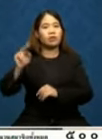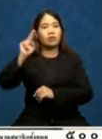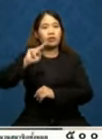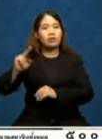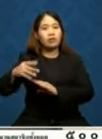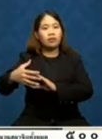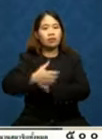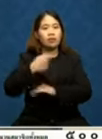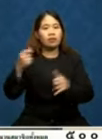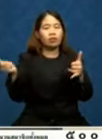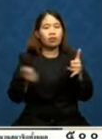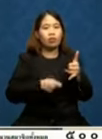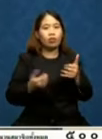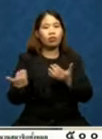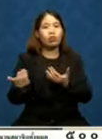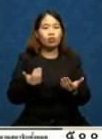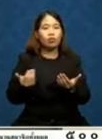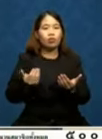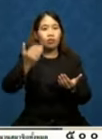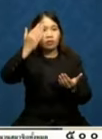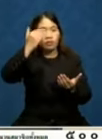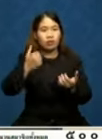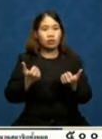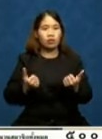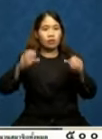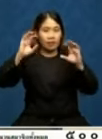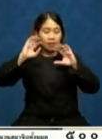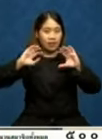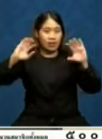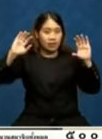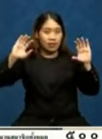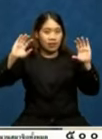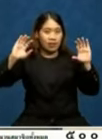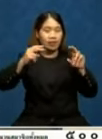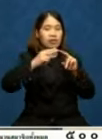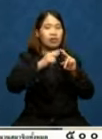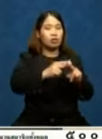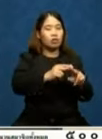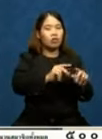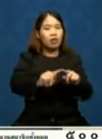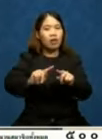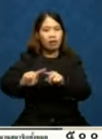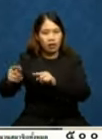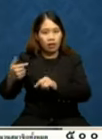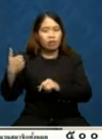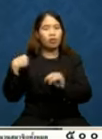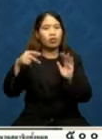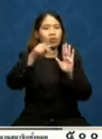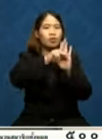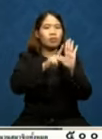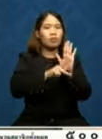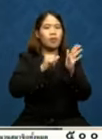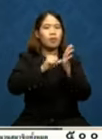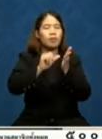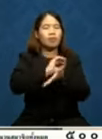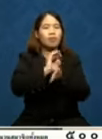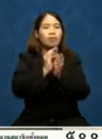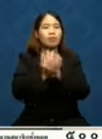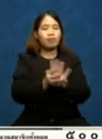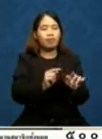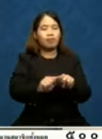การทำโทษบุตรนะปัจจุบันทั้งภาครัฐและเอกชนนะครับก็พยายามออกกฎหมายปรับเปลี่ยนการดำเนินงานและก